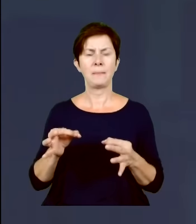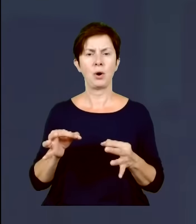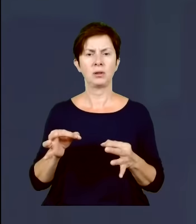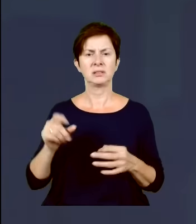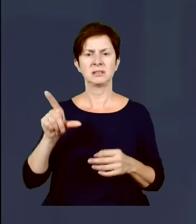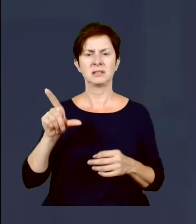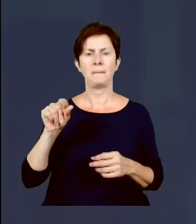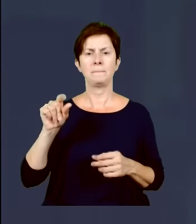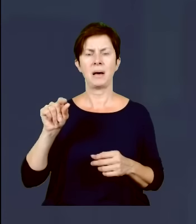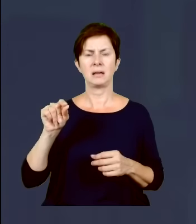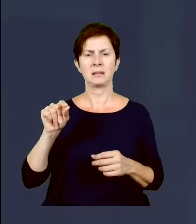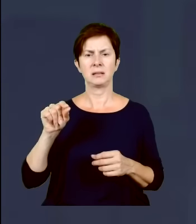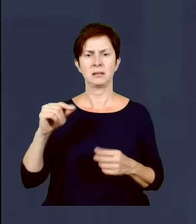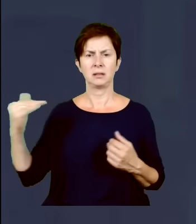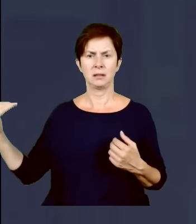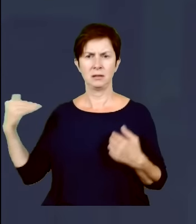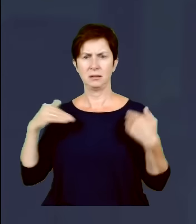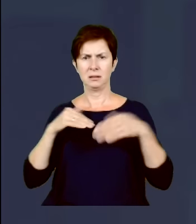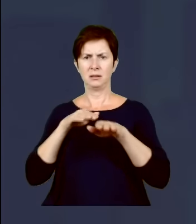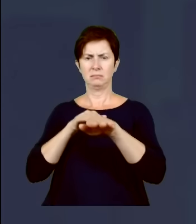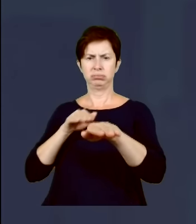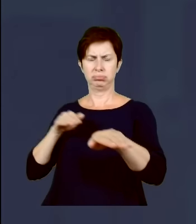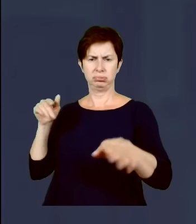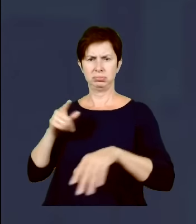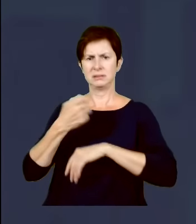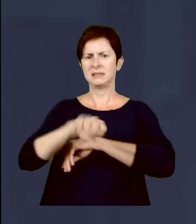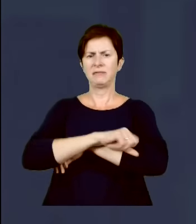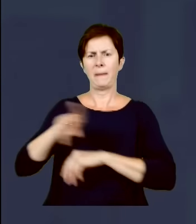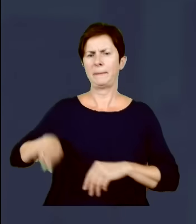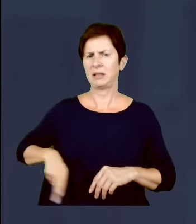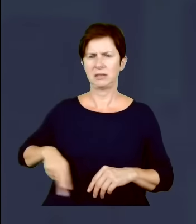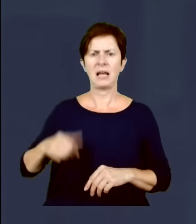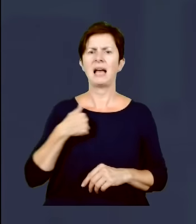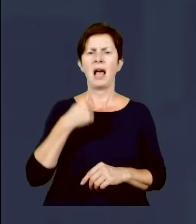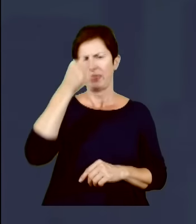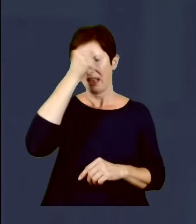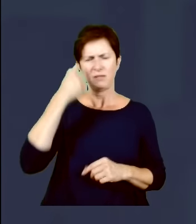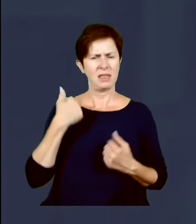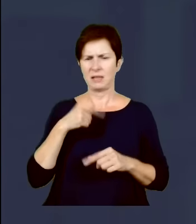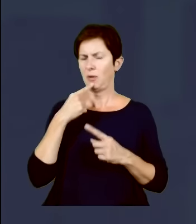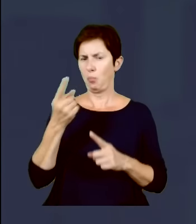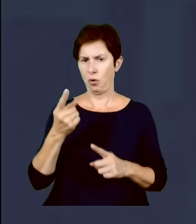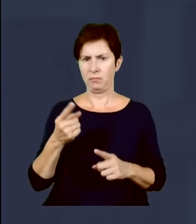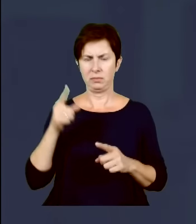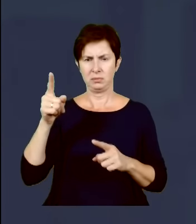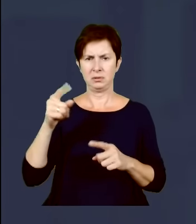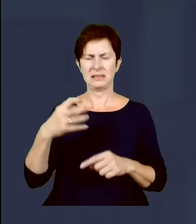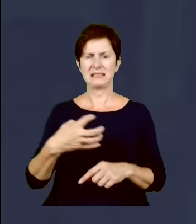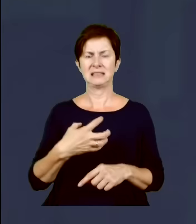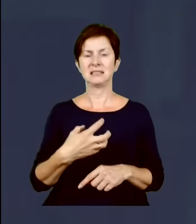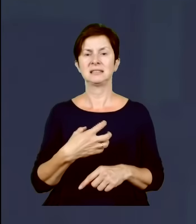stały w korku jeden z wiceministrów nie będę już jego nazwiska tu podawał na sygnałach z Skodą